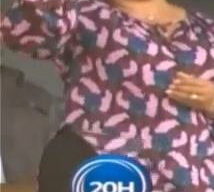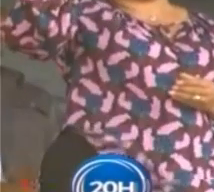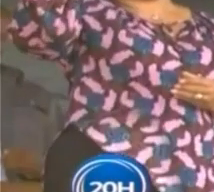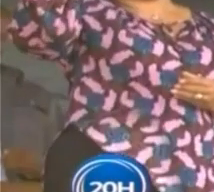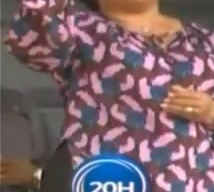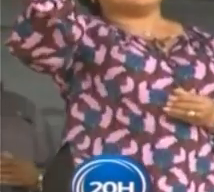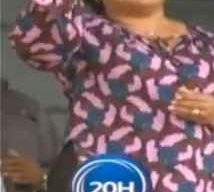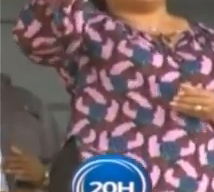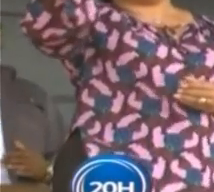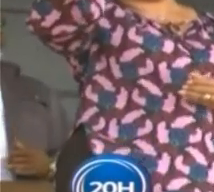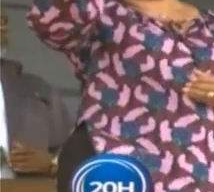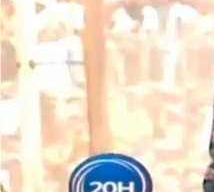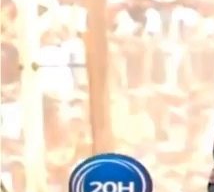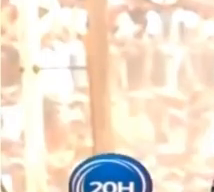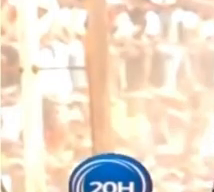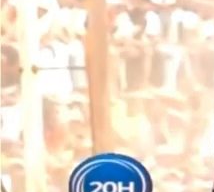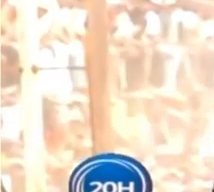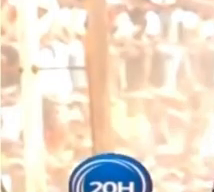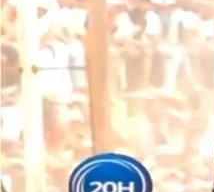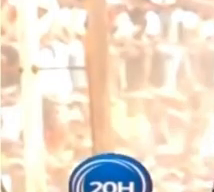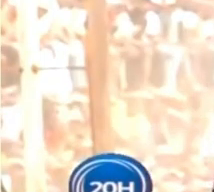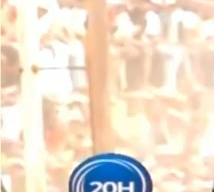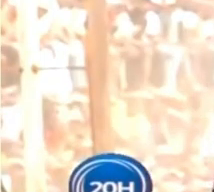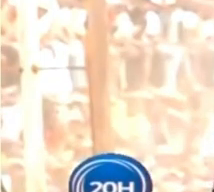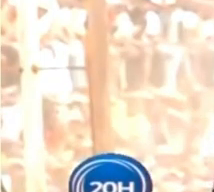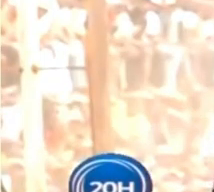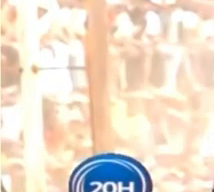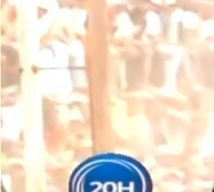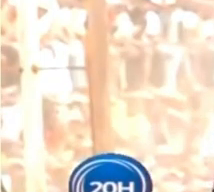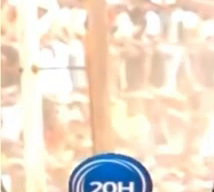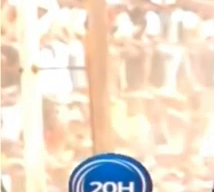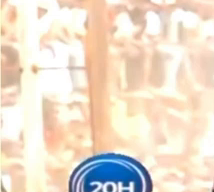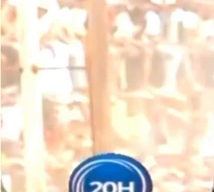première dame, introduit par le gouverneur.